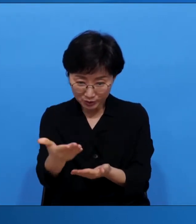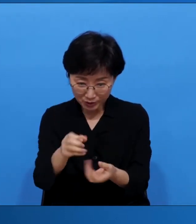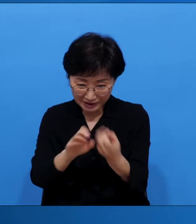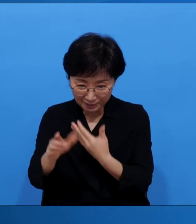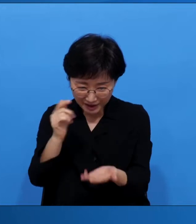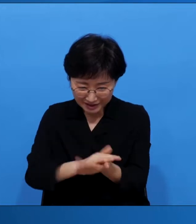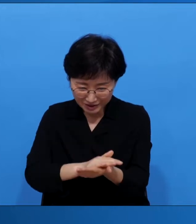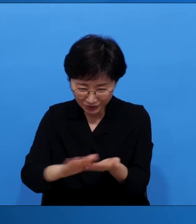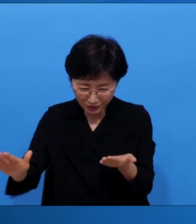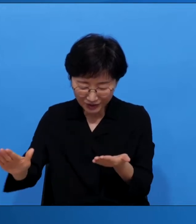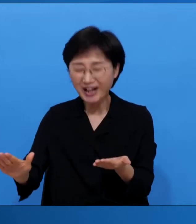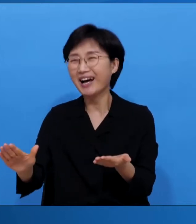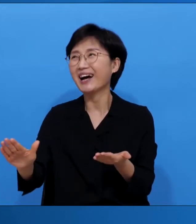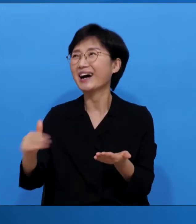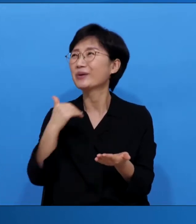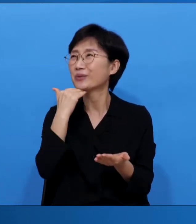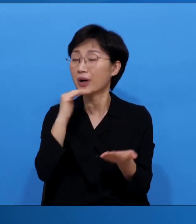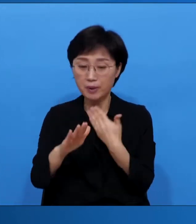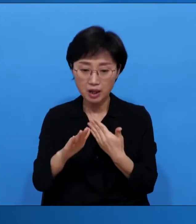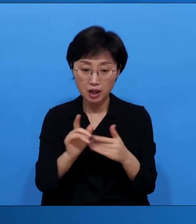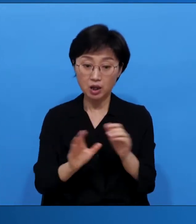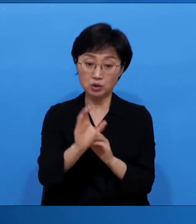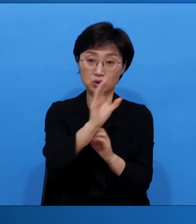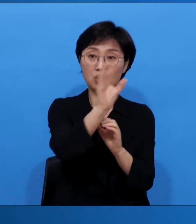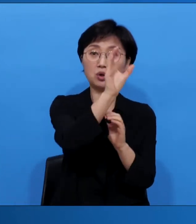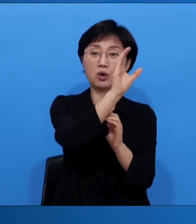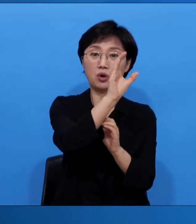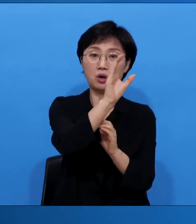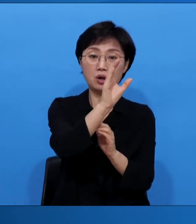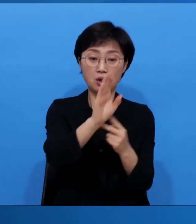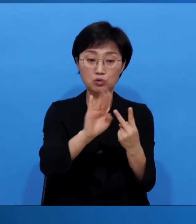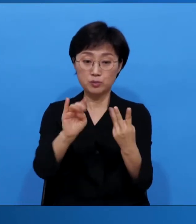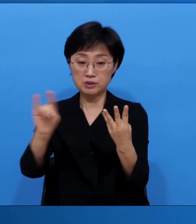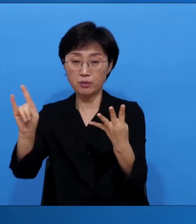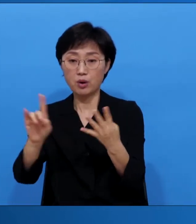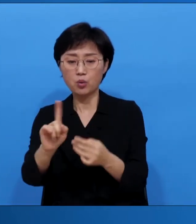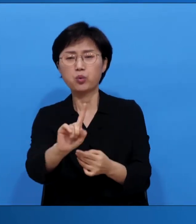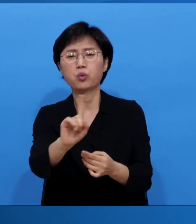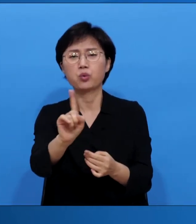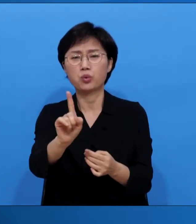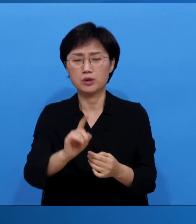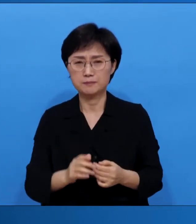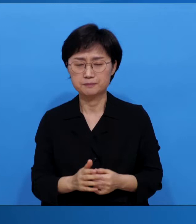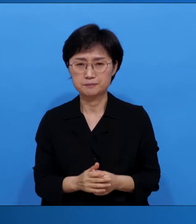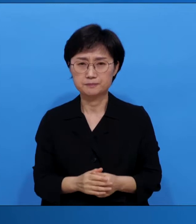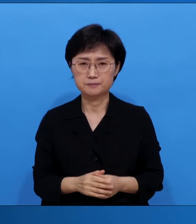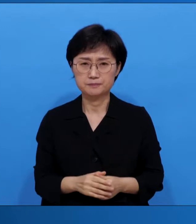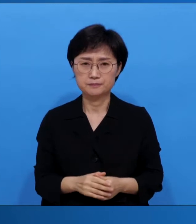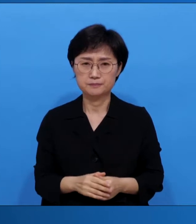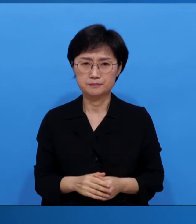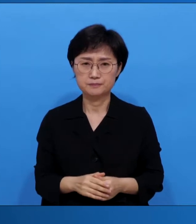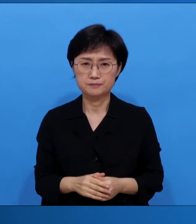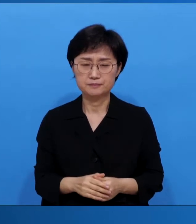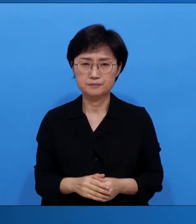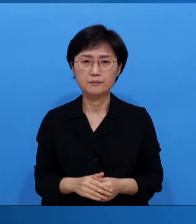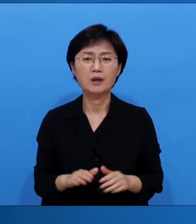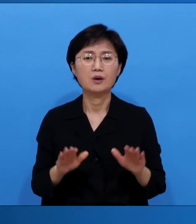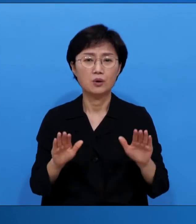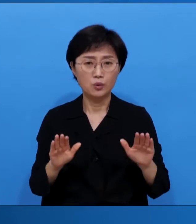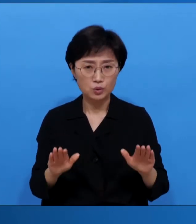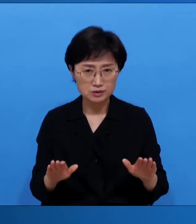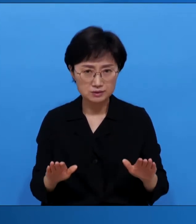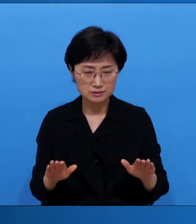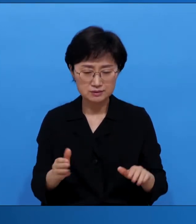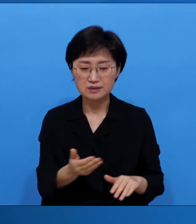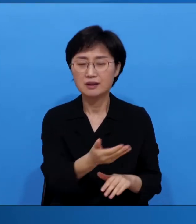you go out you're struggling against yourself, trying to get your fortunes told because you want to know the future, but that will only get worse going forward. 오늘